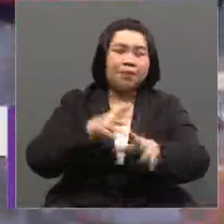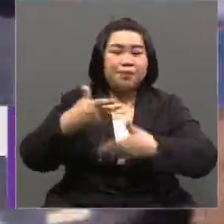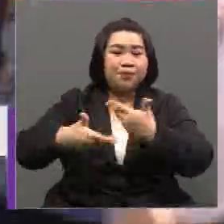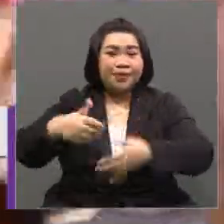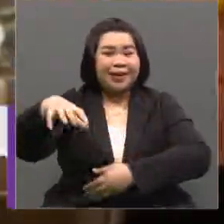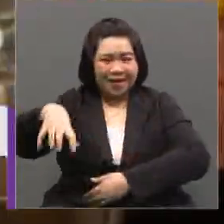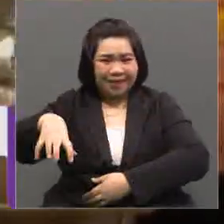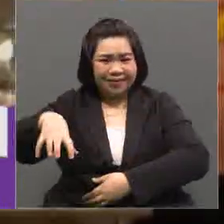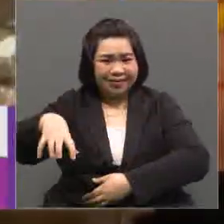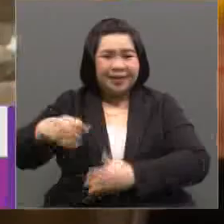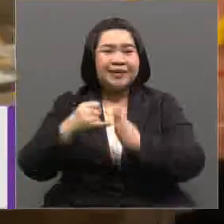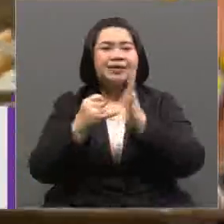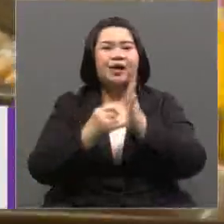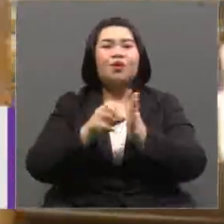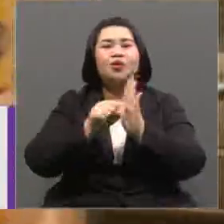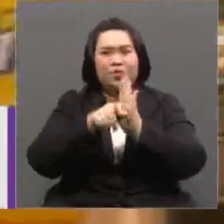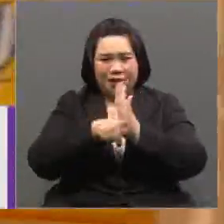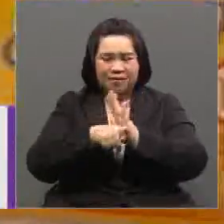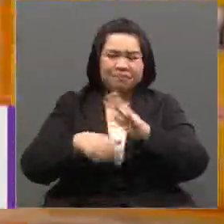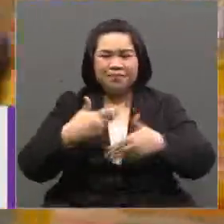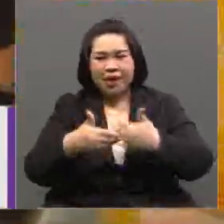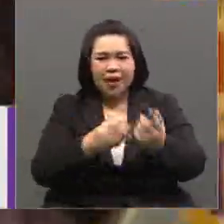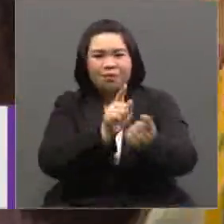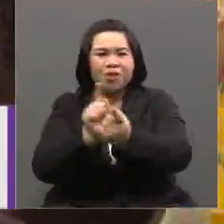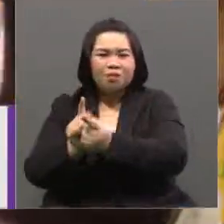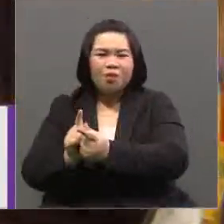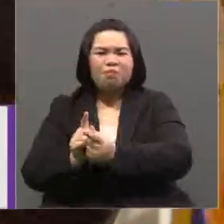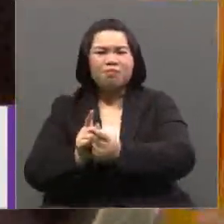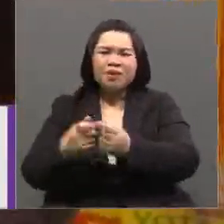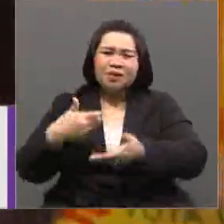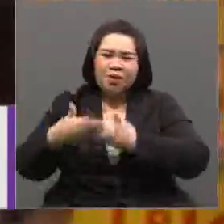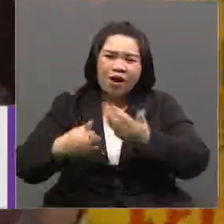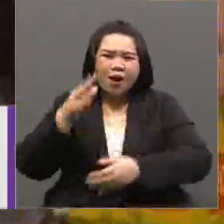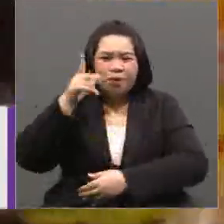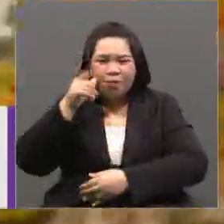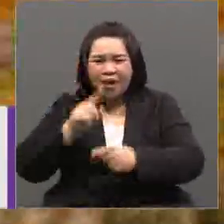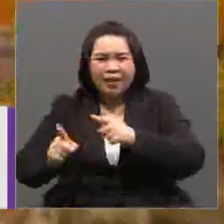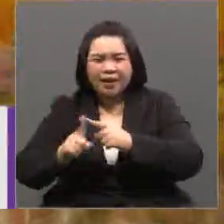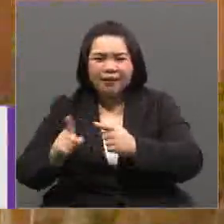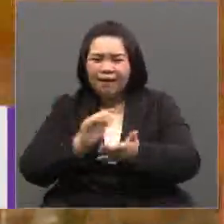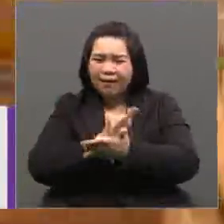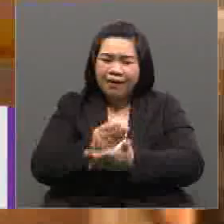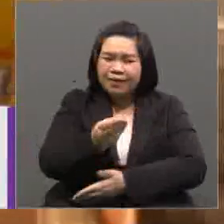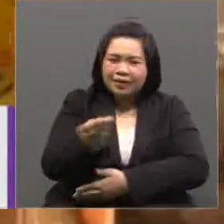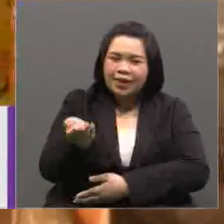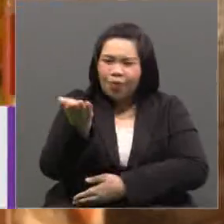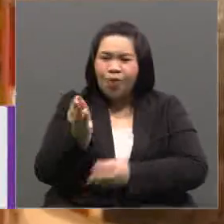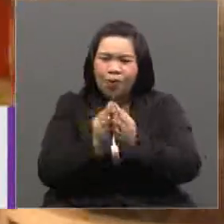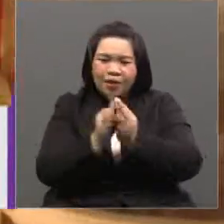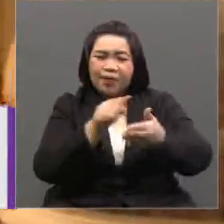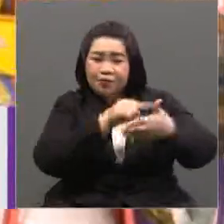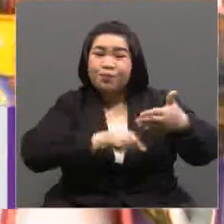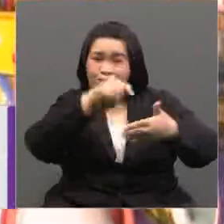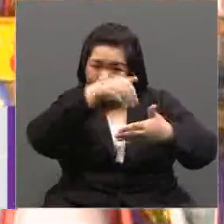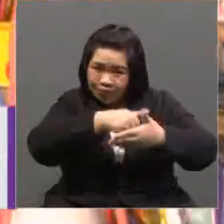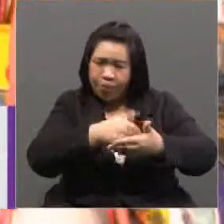3ในเมืองจังหวัดสุพรรณบุรีนะคะไปพบปะพี่น้องประชาชนไปขอคะแนนเสียงนะคะคือเลือกทั้งส.ส